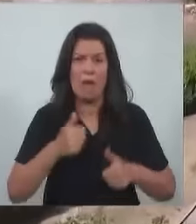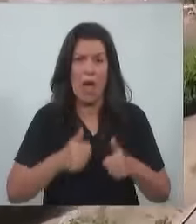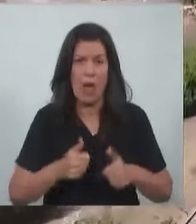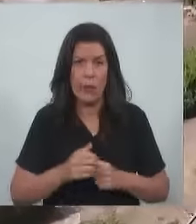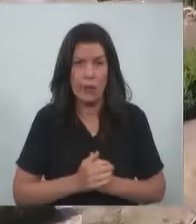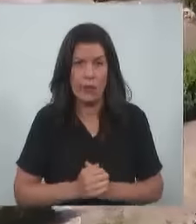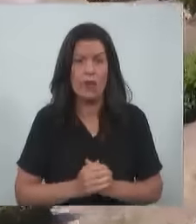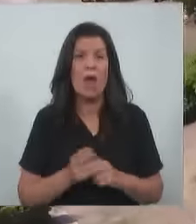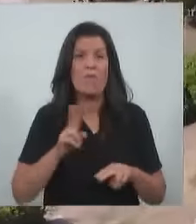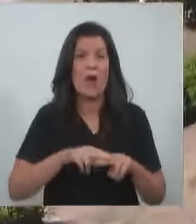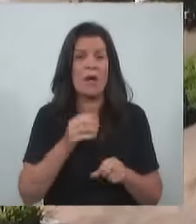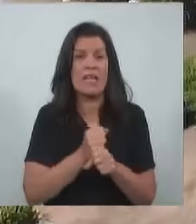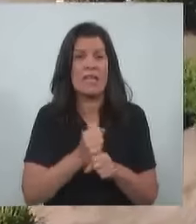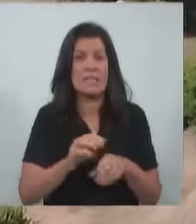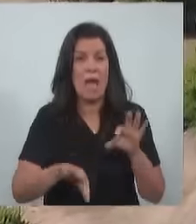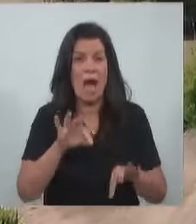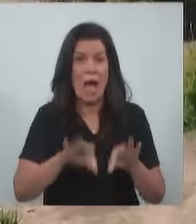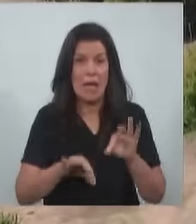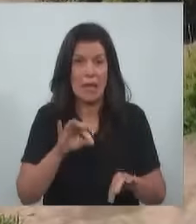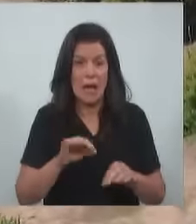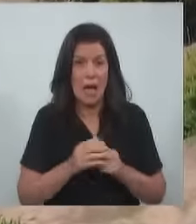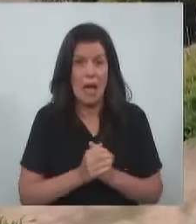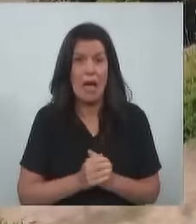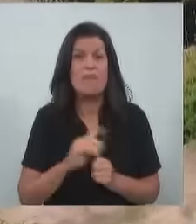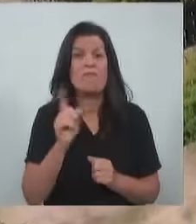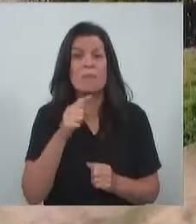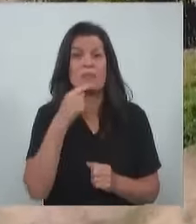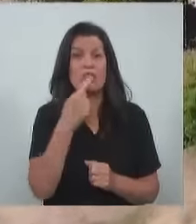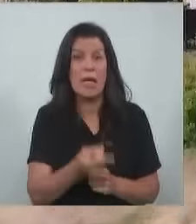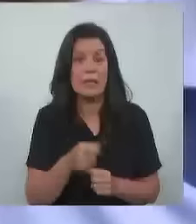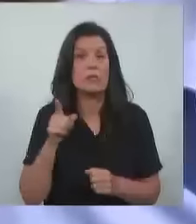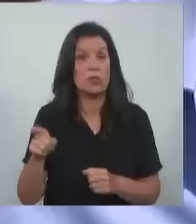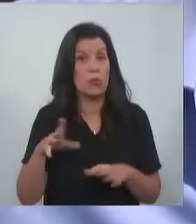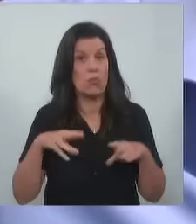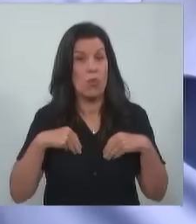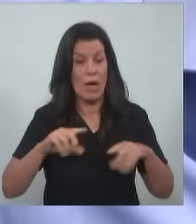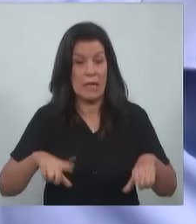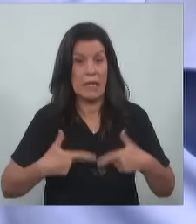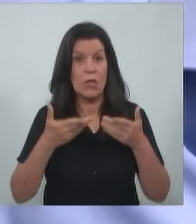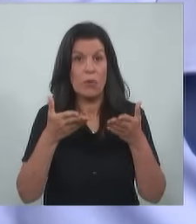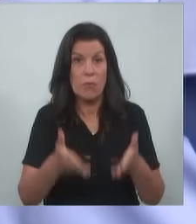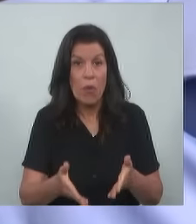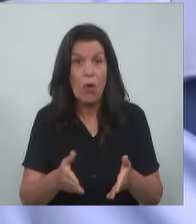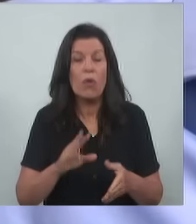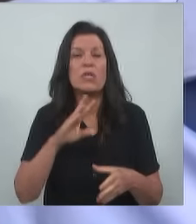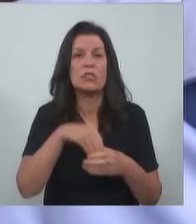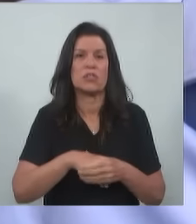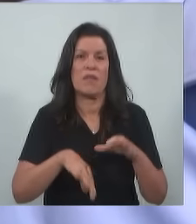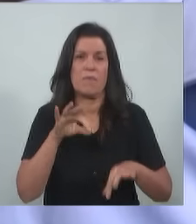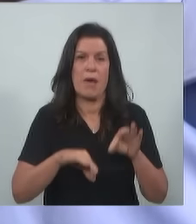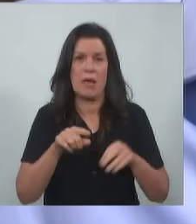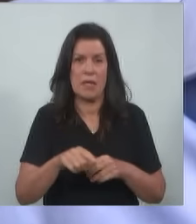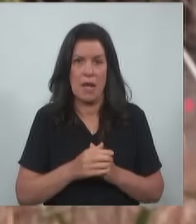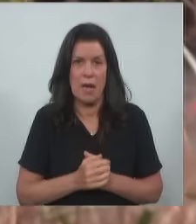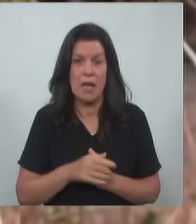את הקרקעות בין כל מי שיצהירו שהם מתכוונים להעביר את מרכז חייהם צפונה. הבעיה היא כמובן פגיעה משמעותית בהכנסות